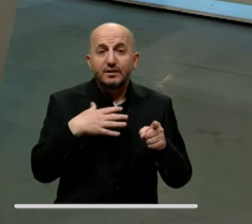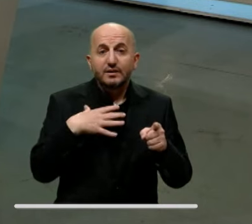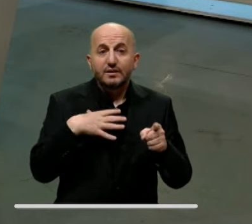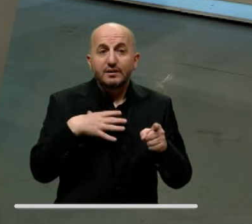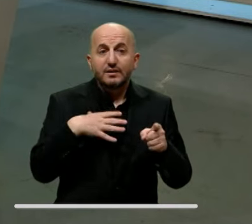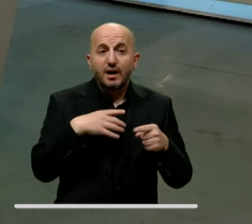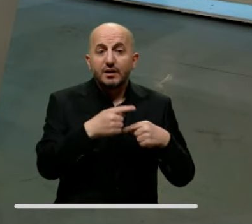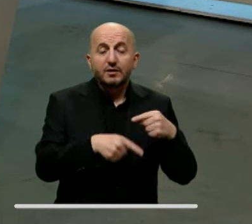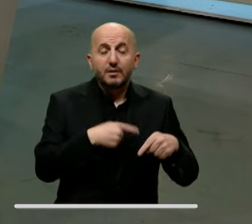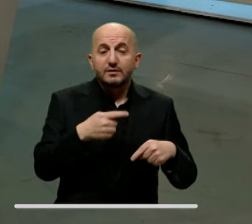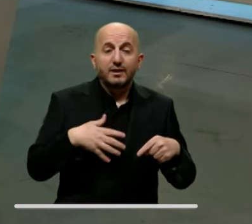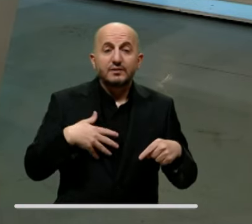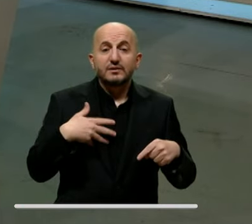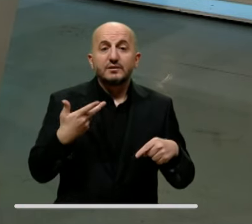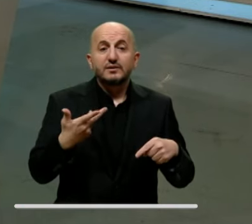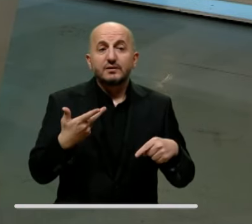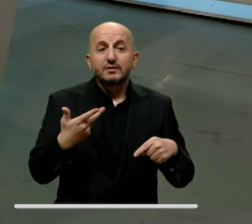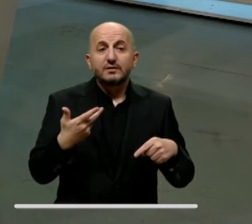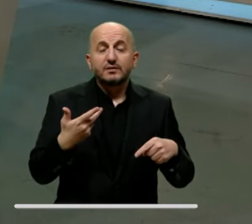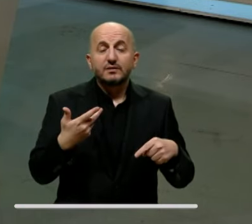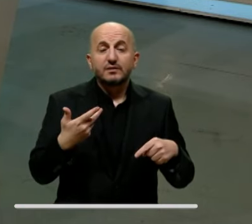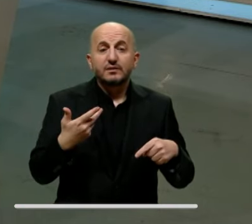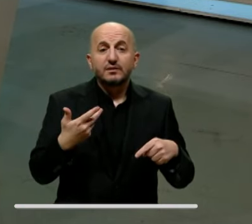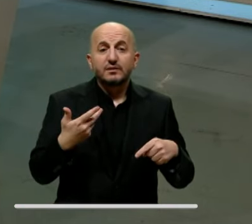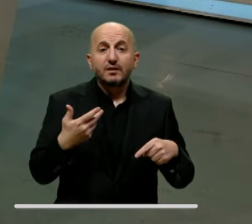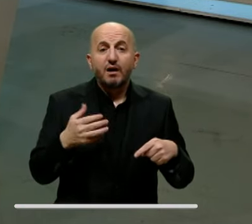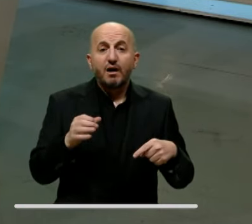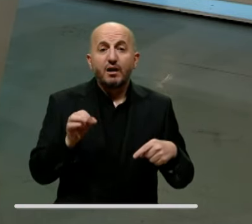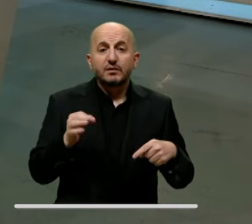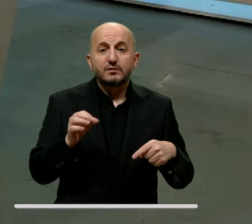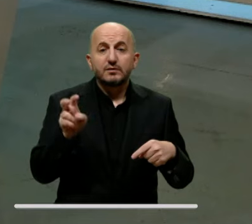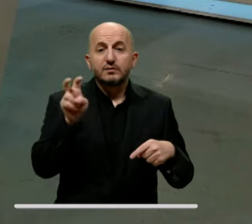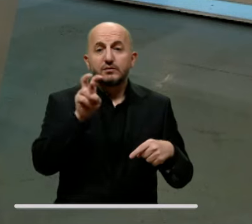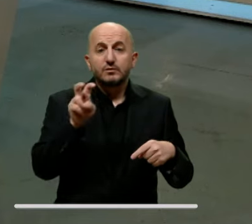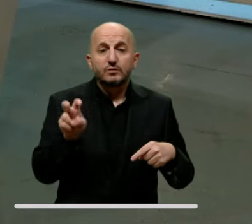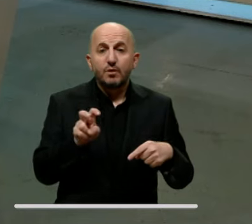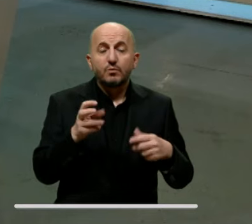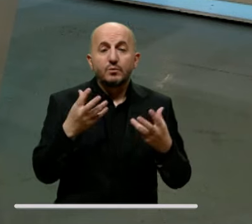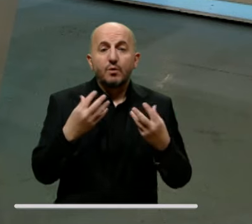için akrabadan yanımızda altın ya da döviz